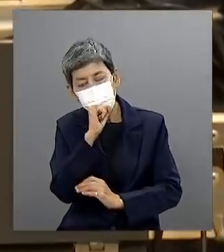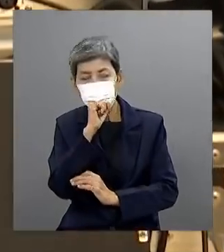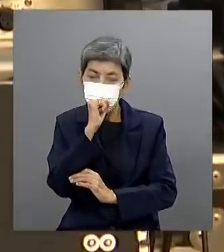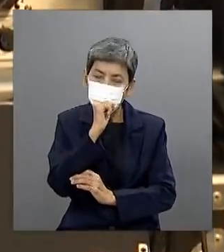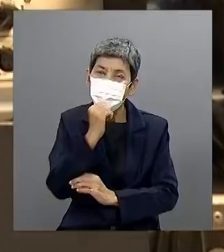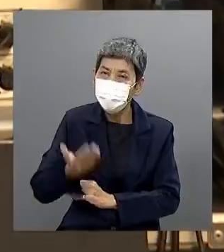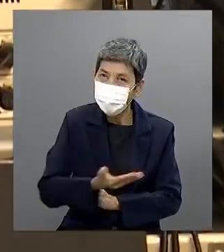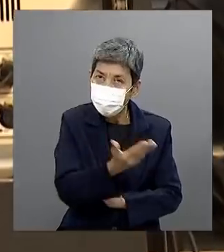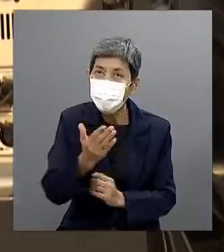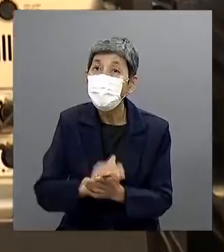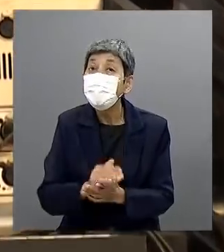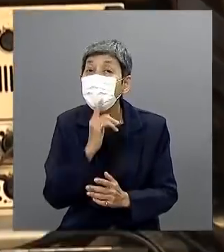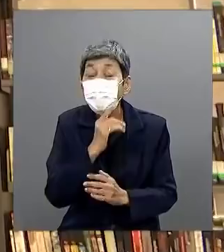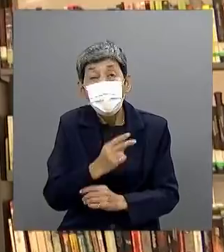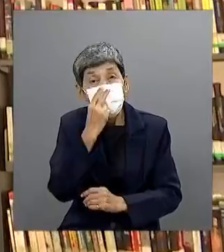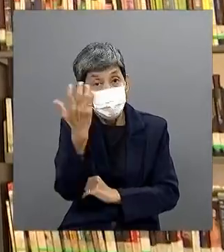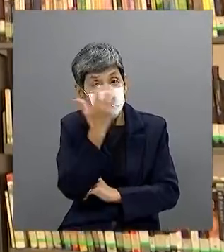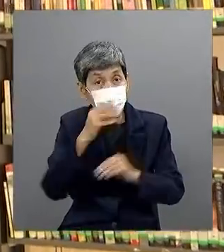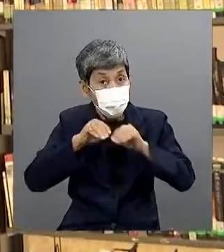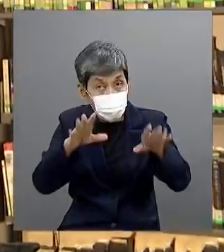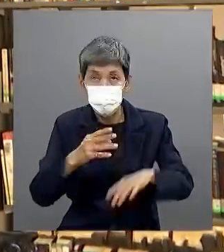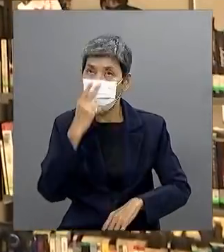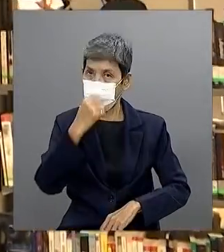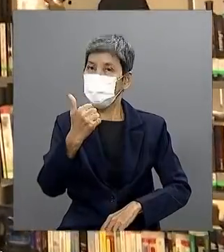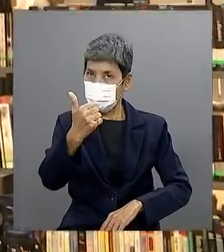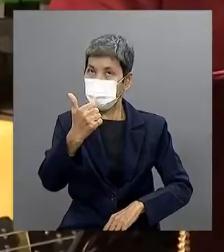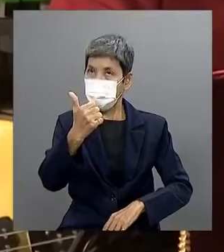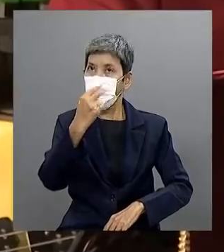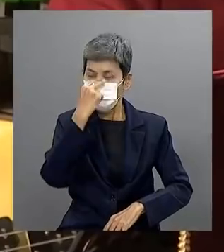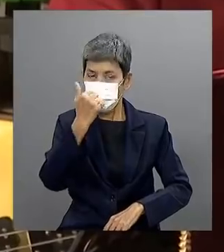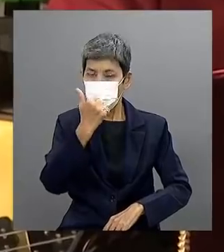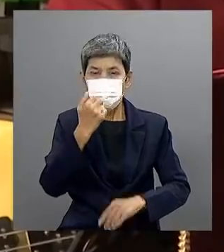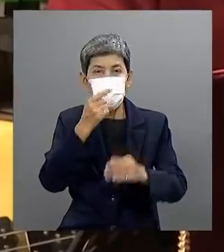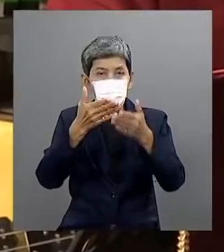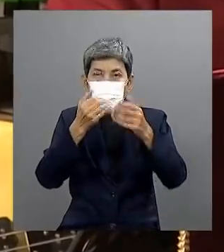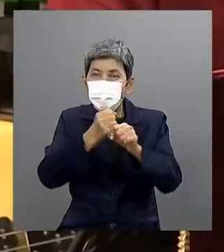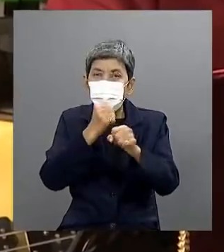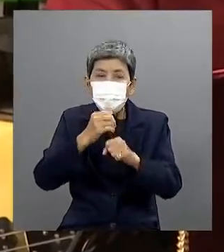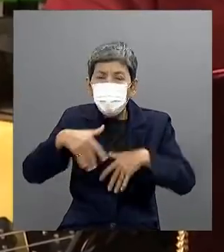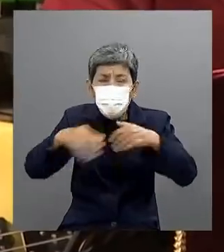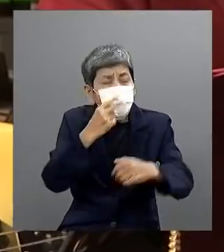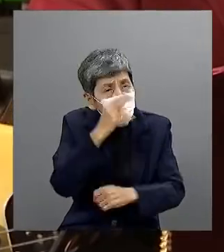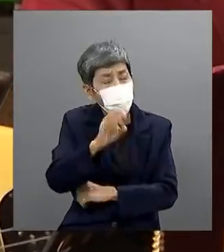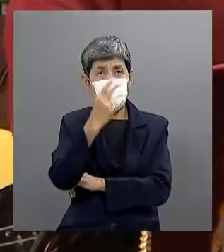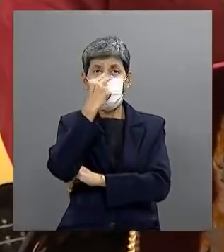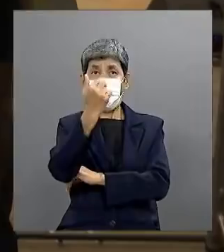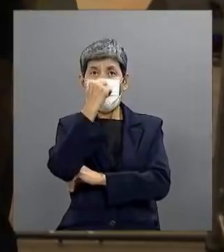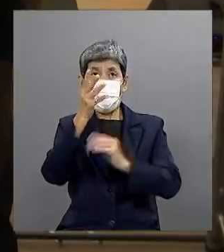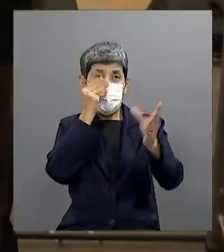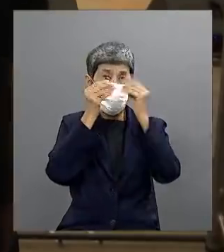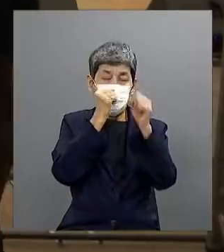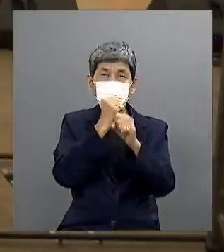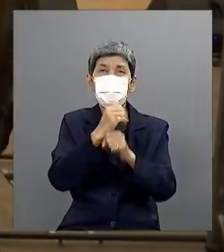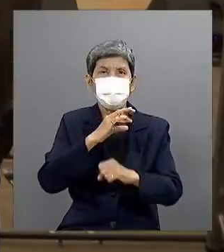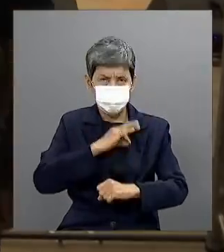ถ้าได้ออกรายการโทรทัศน์เนี่ยมันก็เป็นการถ่ายทอดที่ได้ชมกันในวงกว้างนะคะทุกคนเปิดมาชมได้หมดเนี่ยมันก็น่าจะเป็นสิ่งที่ดี